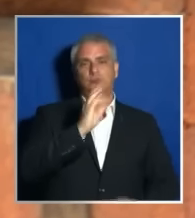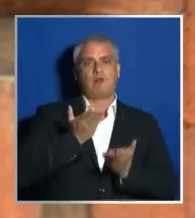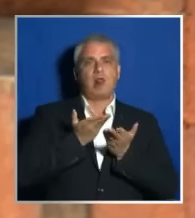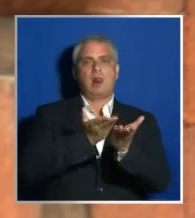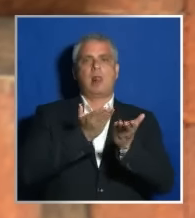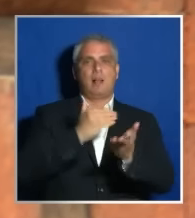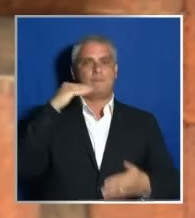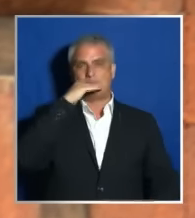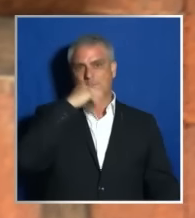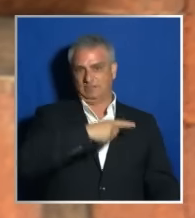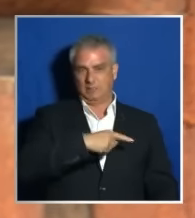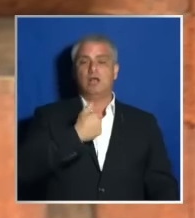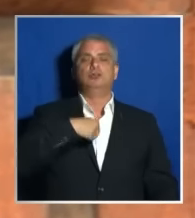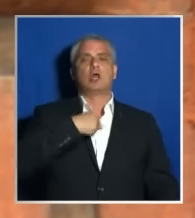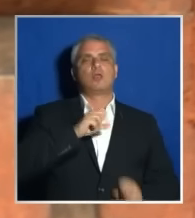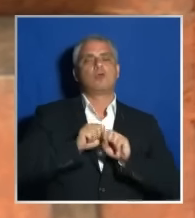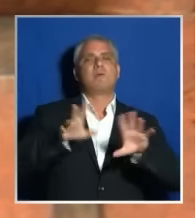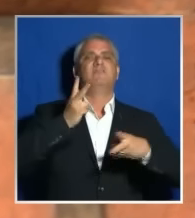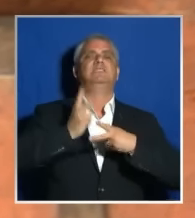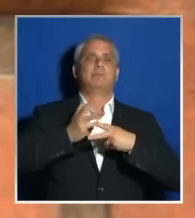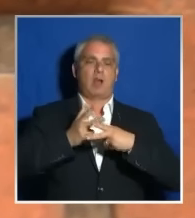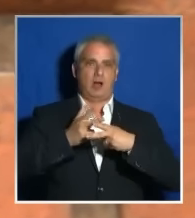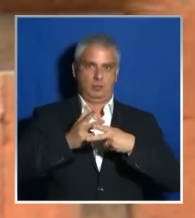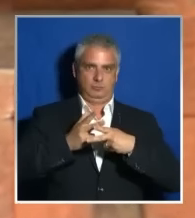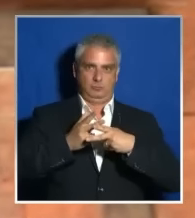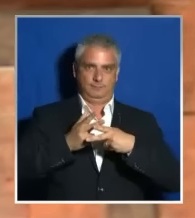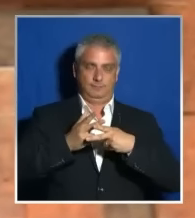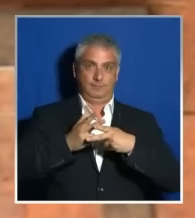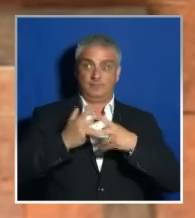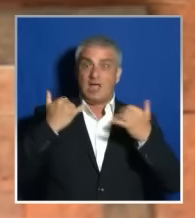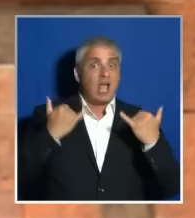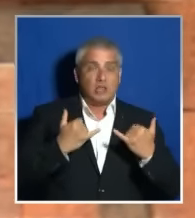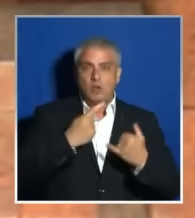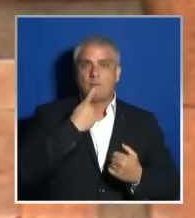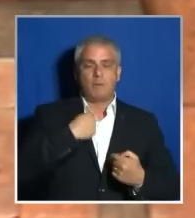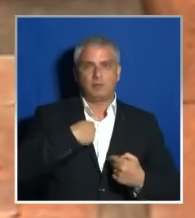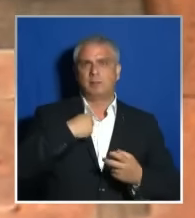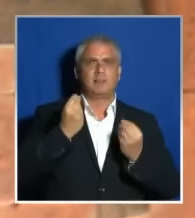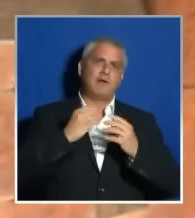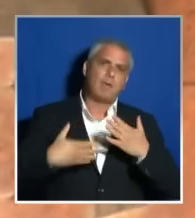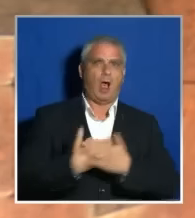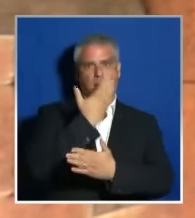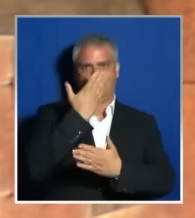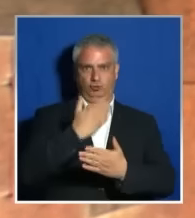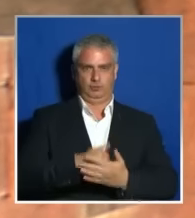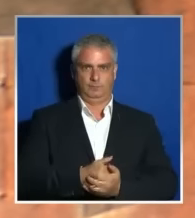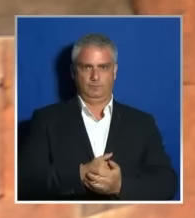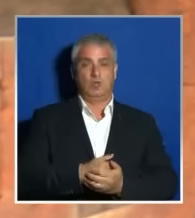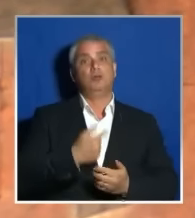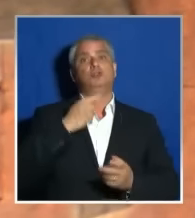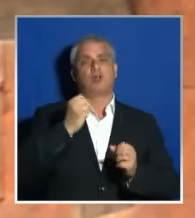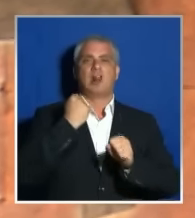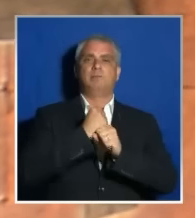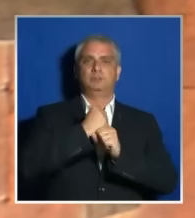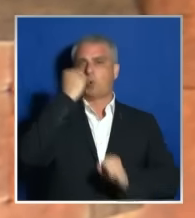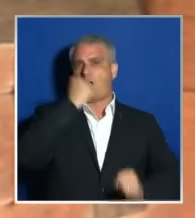לאפיית מצות, שאנחנו מפיצים מחלות. היום מעלילים עלינו עלילות חדשות של